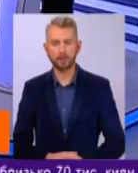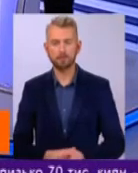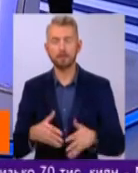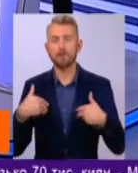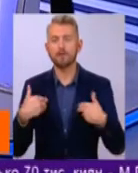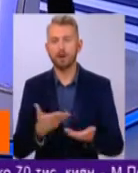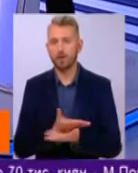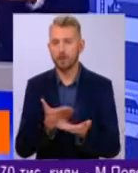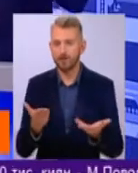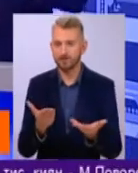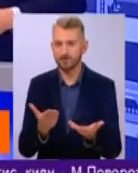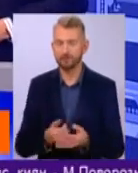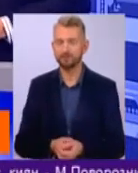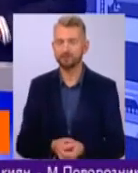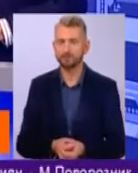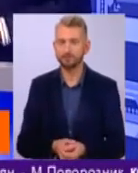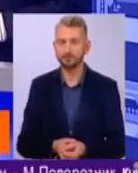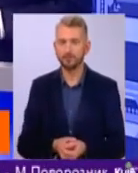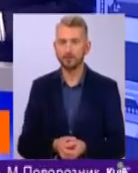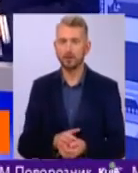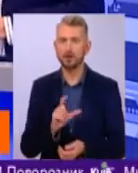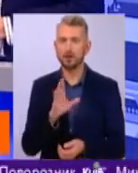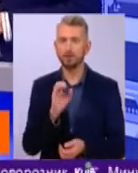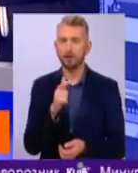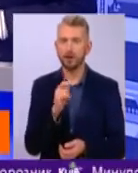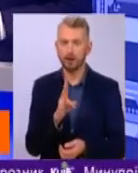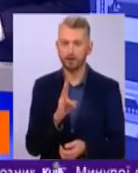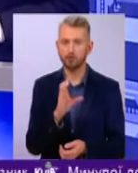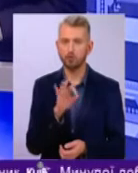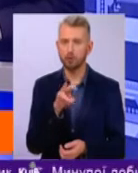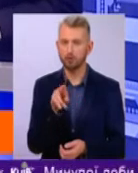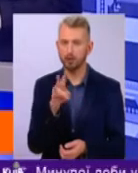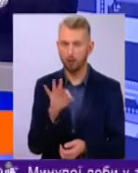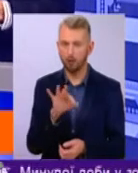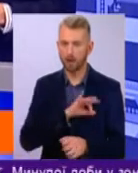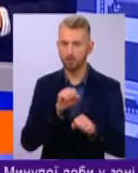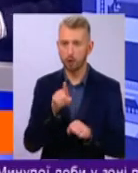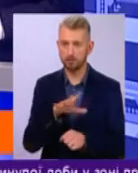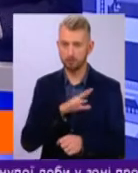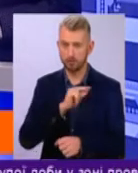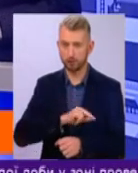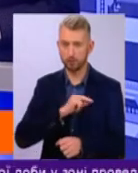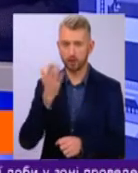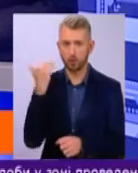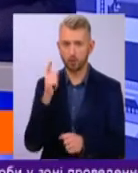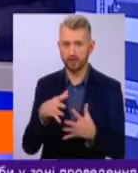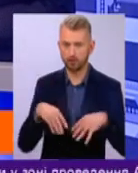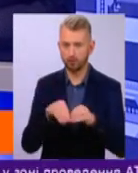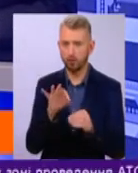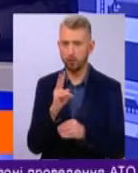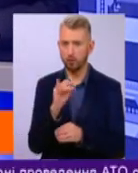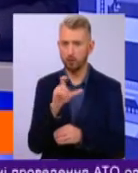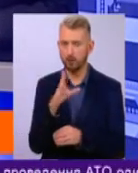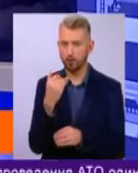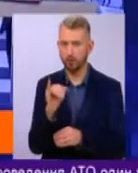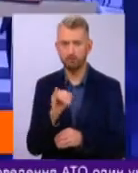Вітаю вас, панове. Отже, Євген Солодко, адвокат, ви працювали колись із родиною Окуєвої чи ні?